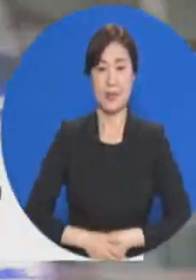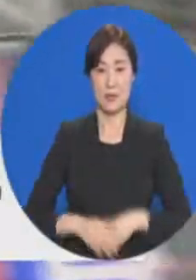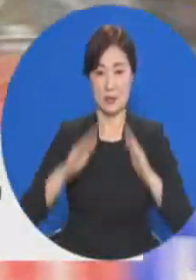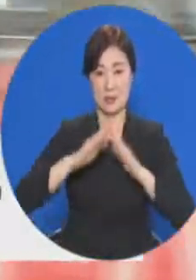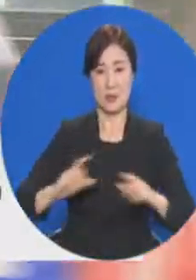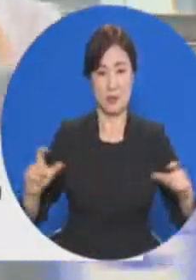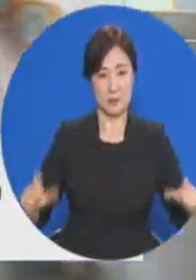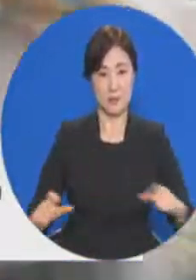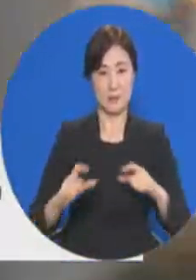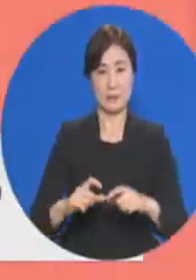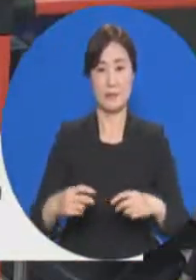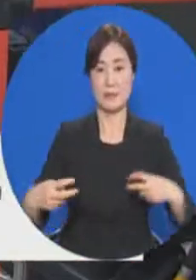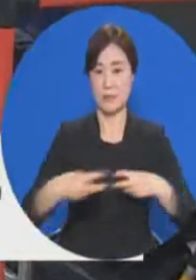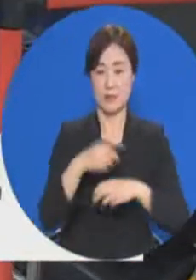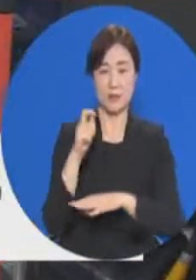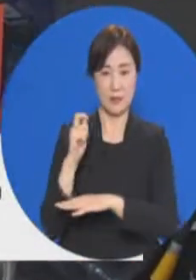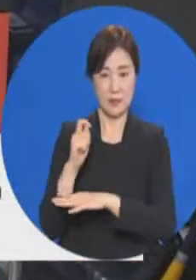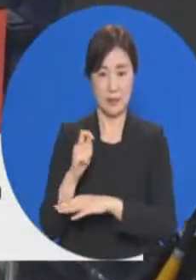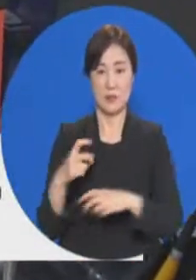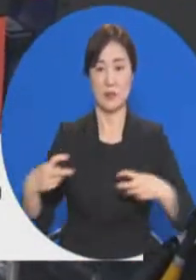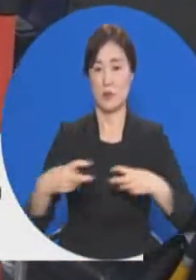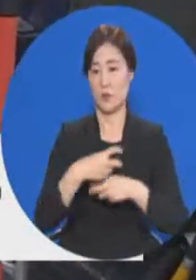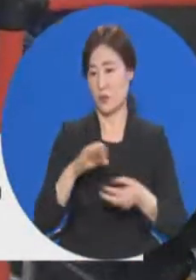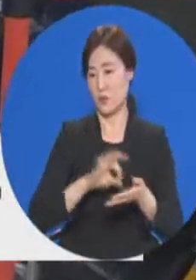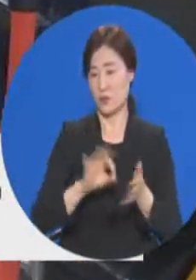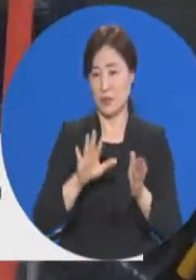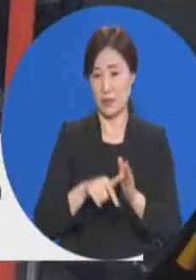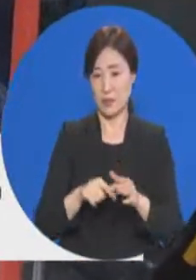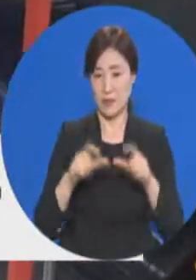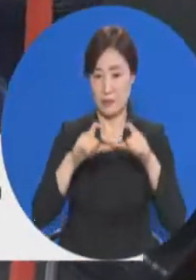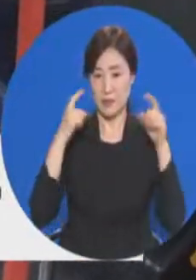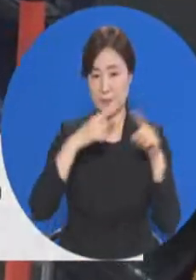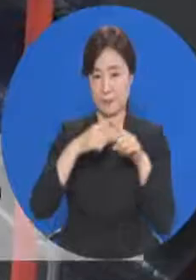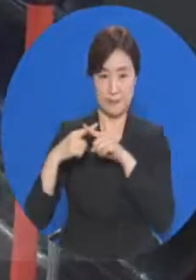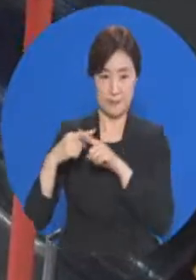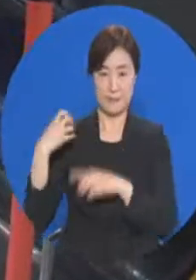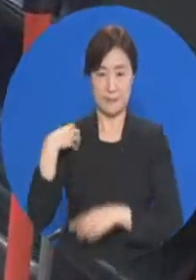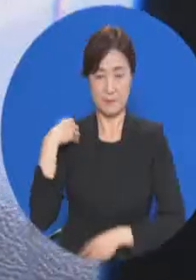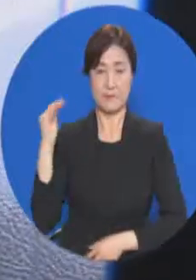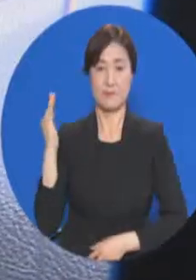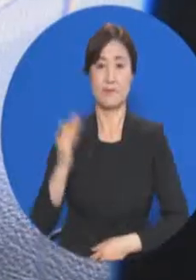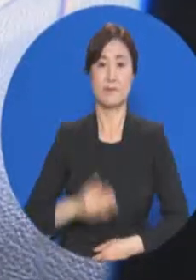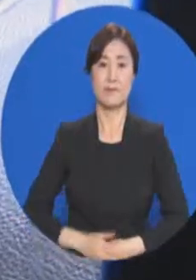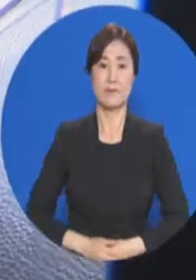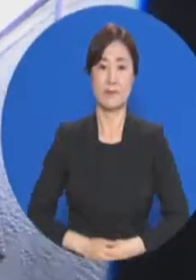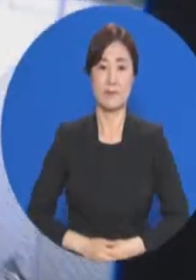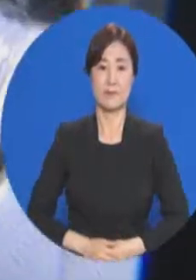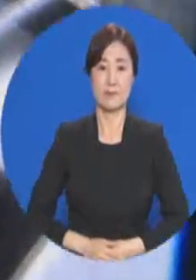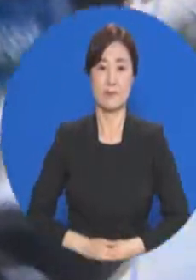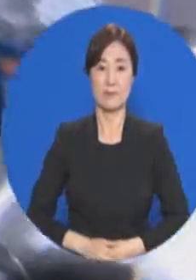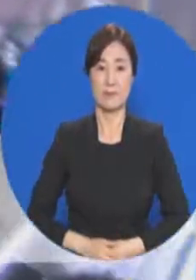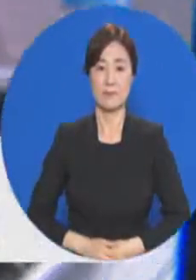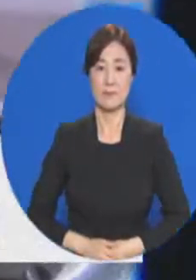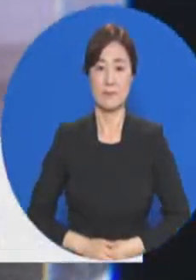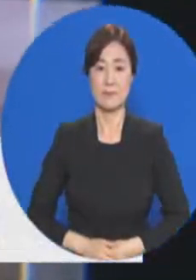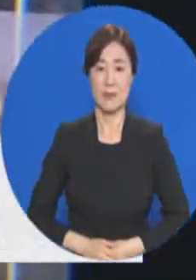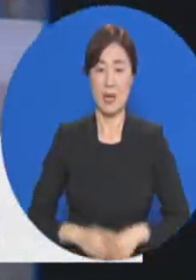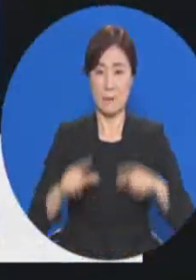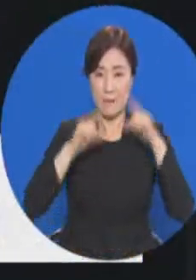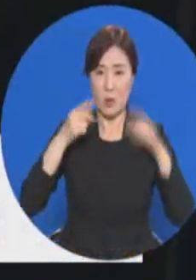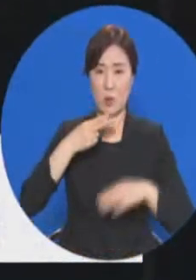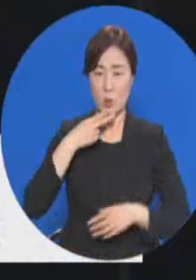시군에서 버스와 택시 등 대중교통 이용 시 마스크 착용이 의무화됐기 때문입니다. 안 끼고 오시가면 이제